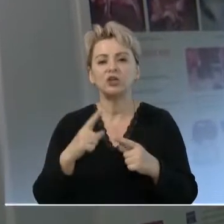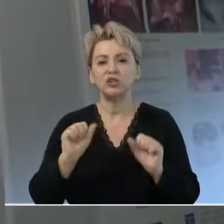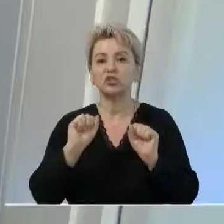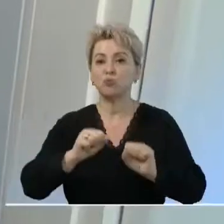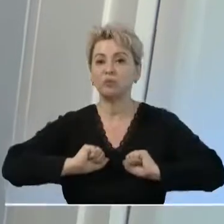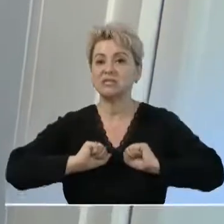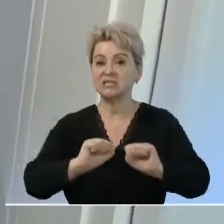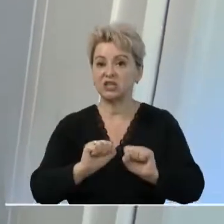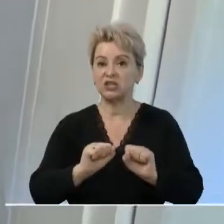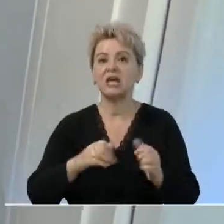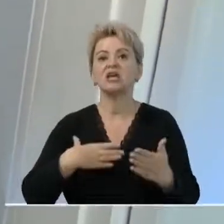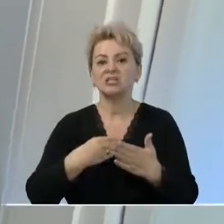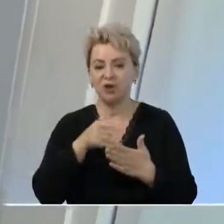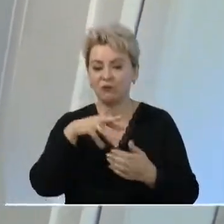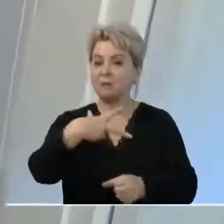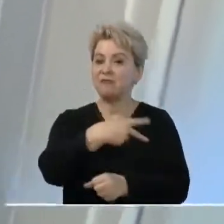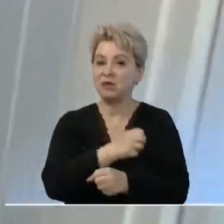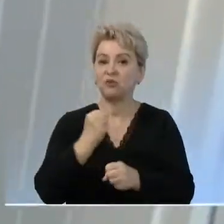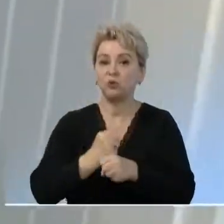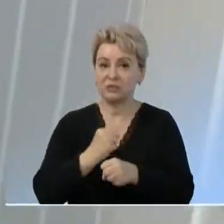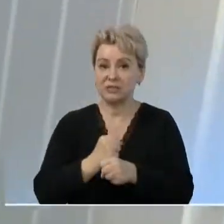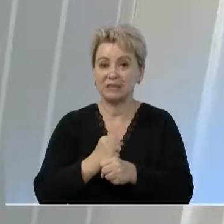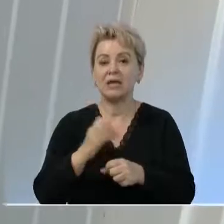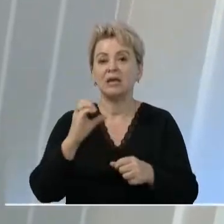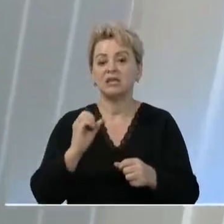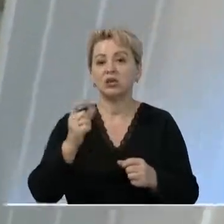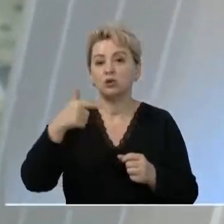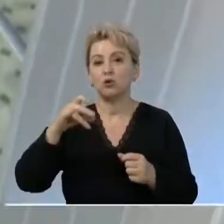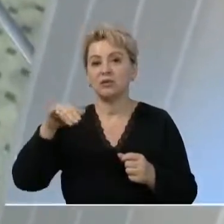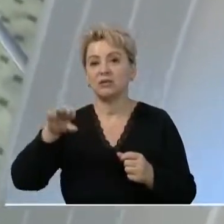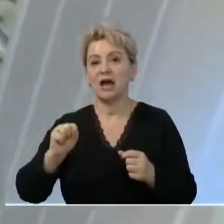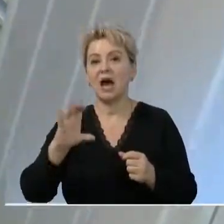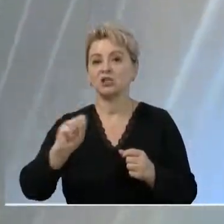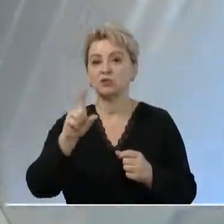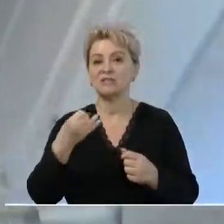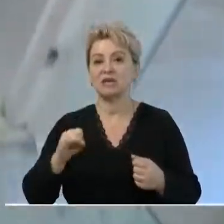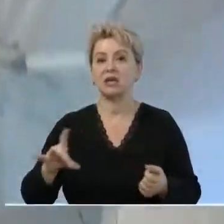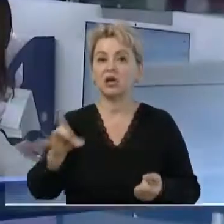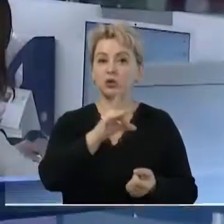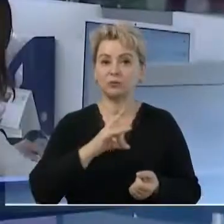способ защиты – своевременная вакцинация. Елена Доронина, Руслан Хамчиев, Азовский район.